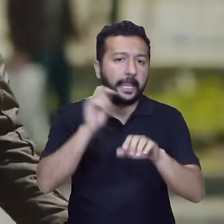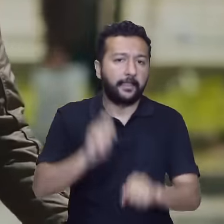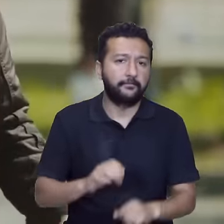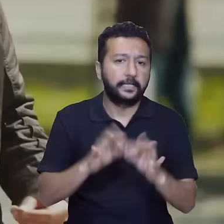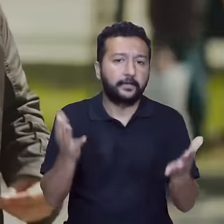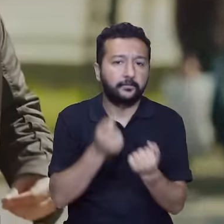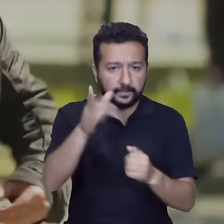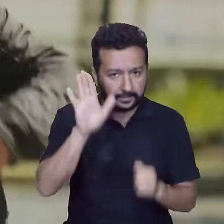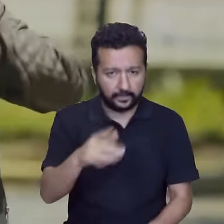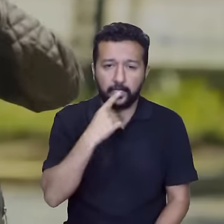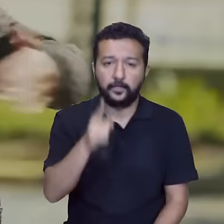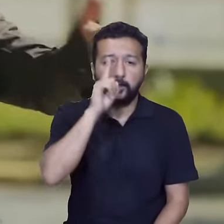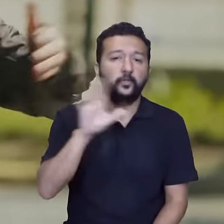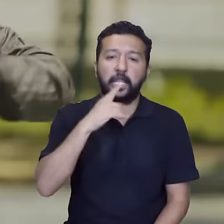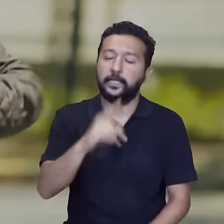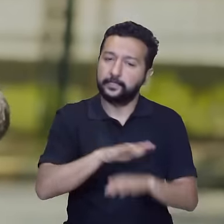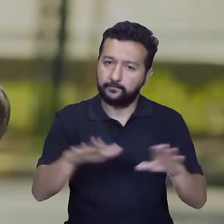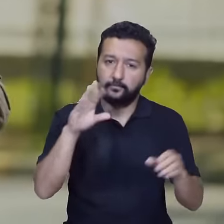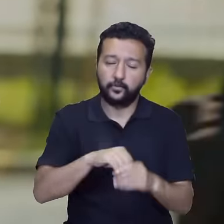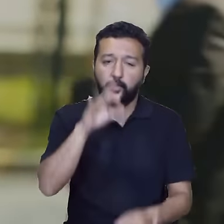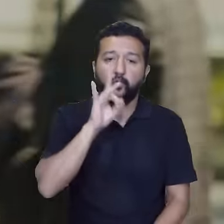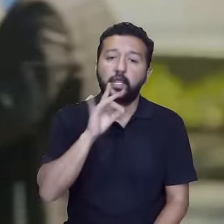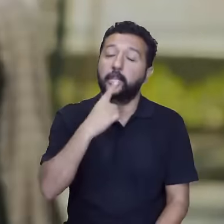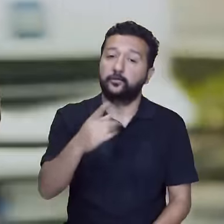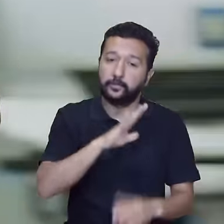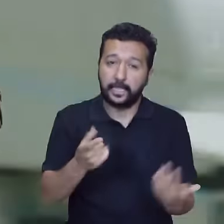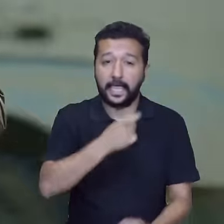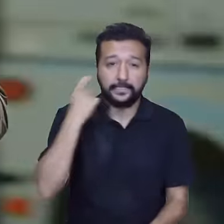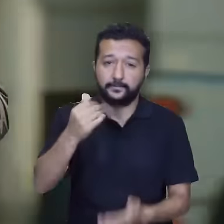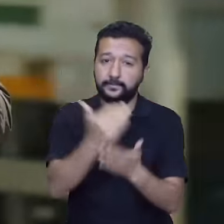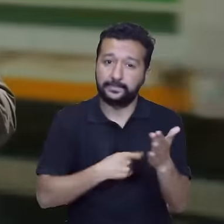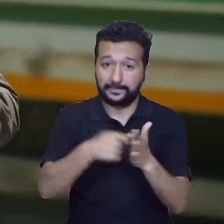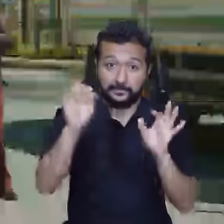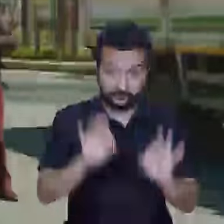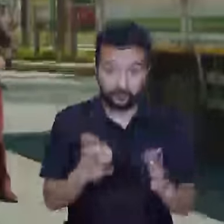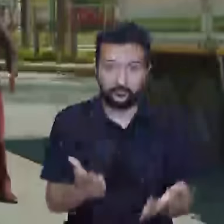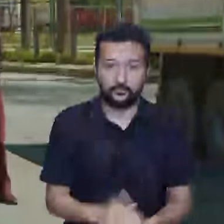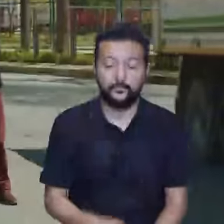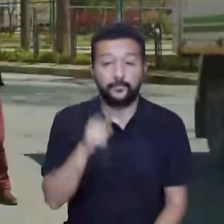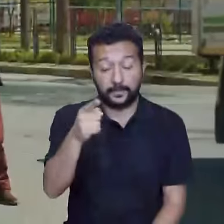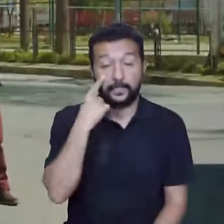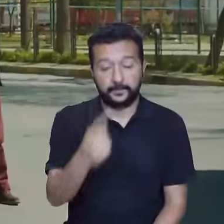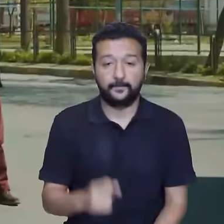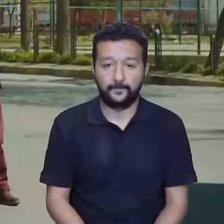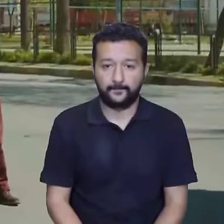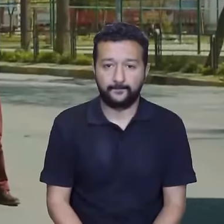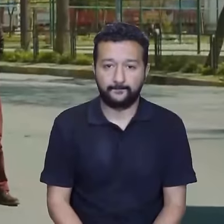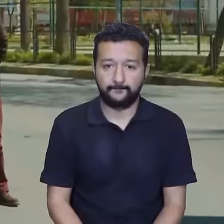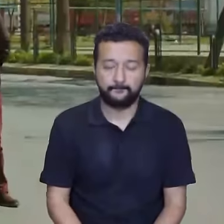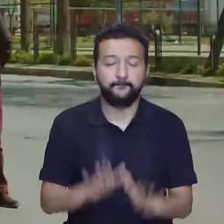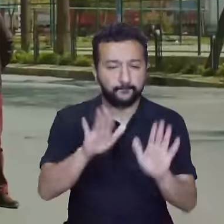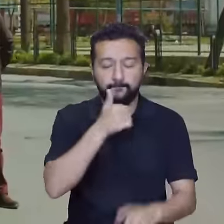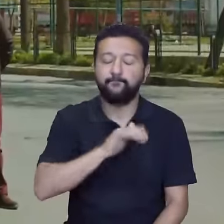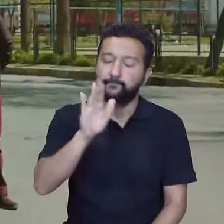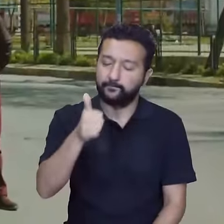yaptınız ki neyi kurt... Ya tamam hadi 150 diyelim, tamam. 150 diyoruz abi, eski bakiyeyi de siliyoruz, tamam mı? Hadi.